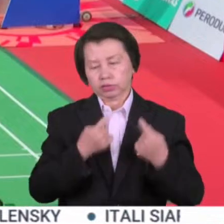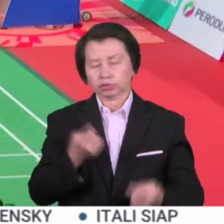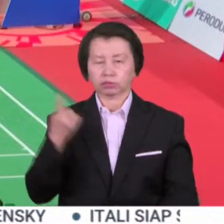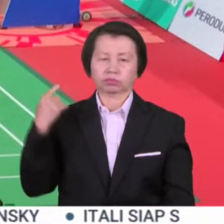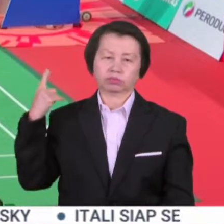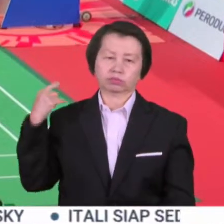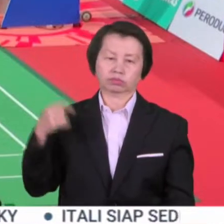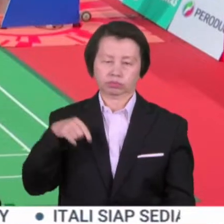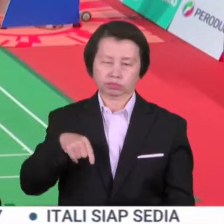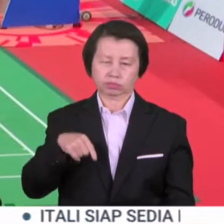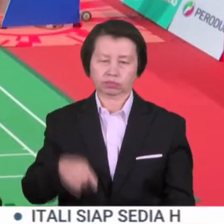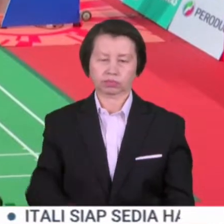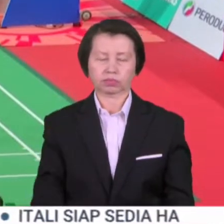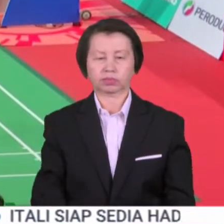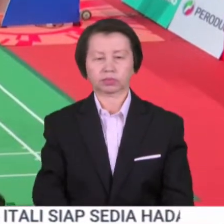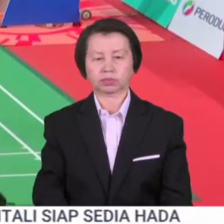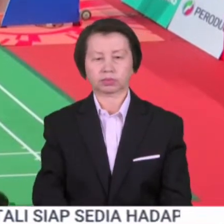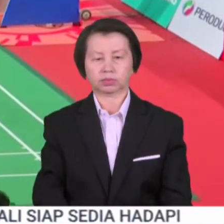kebelakangan